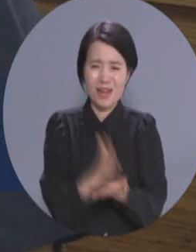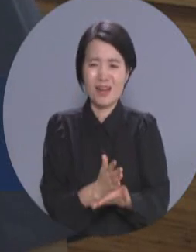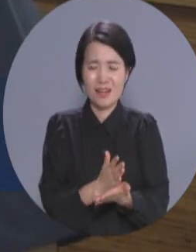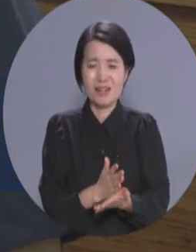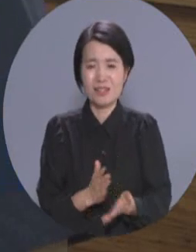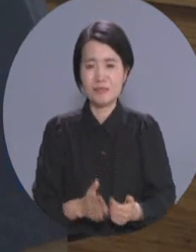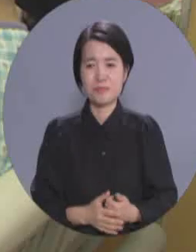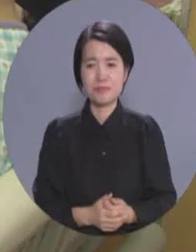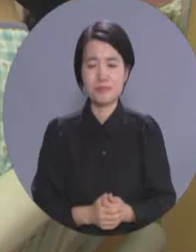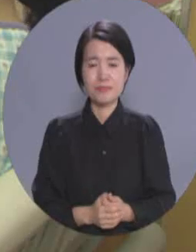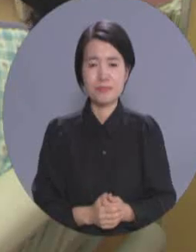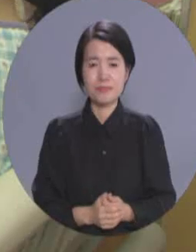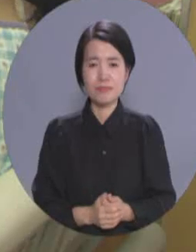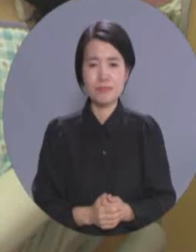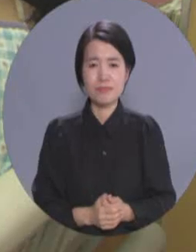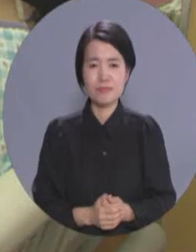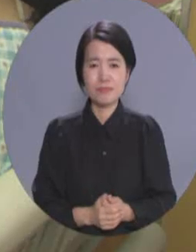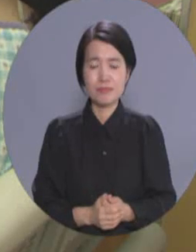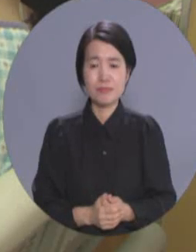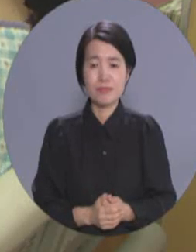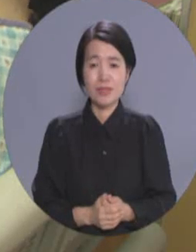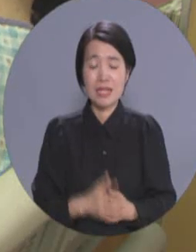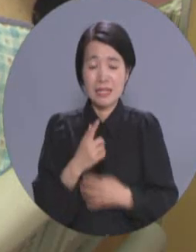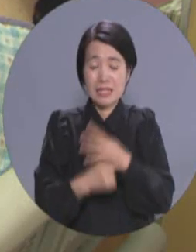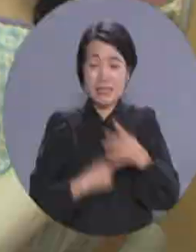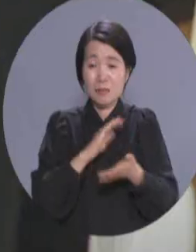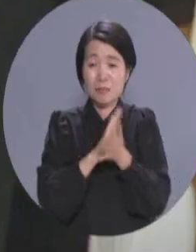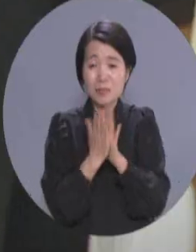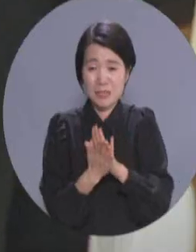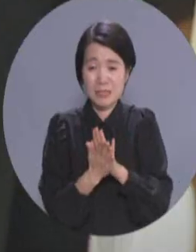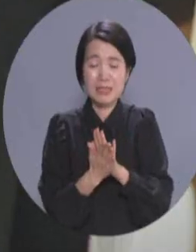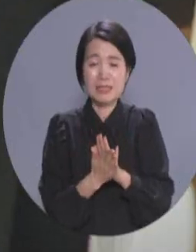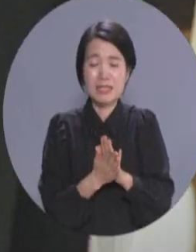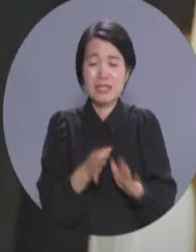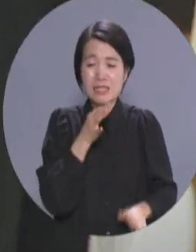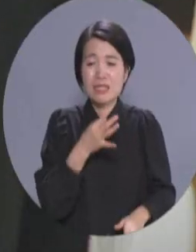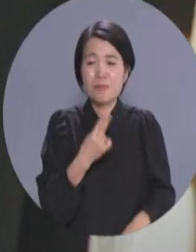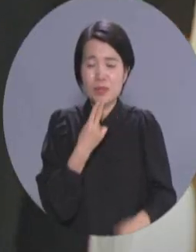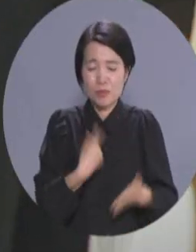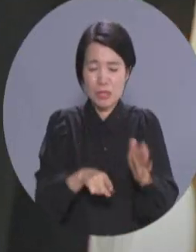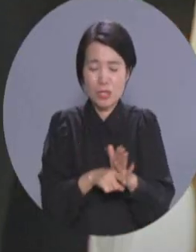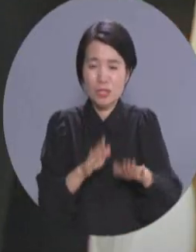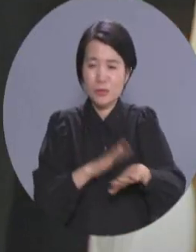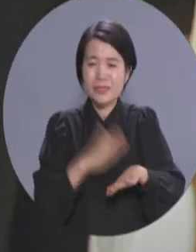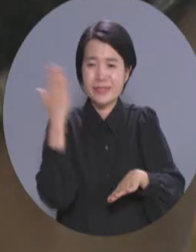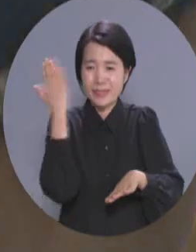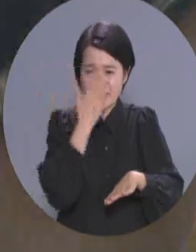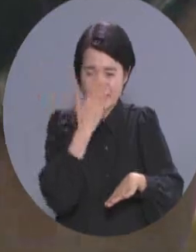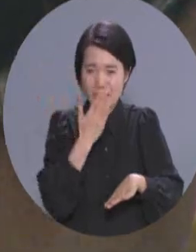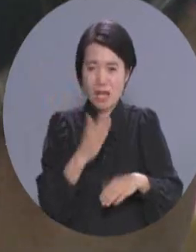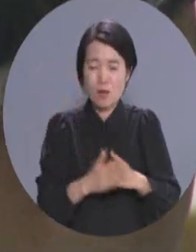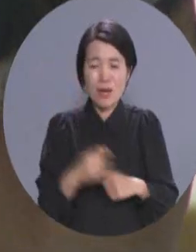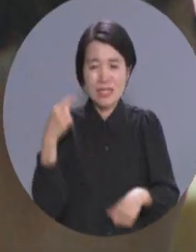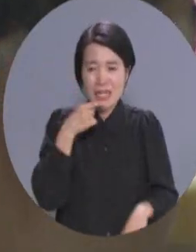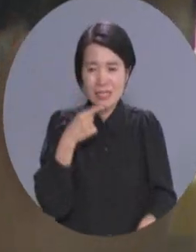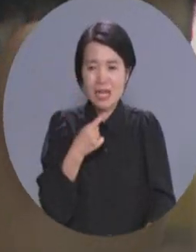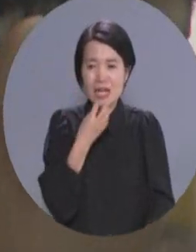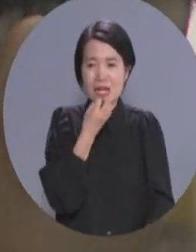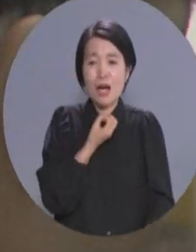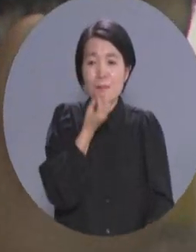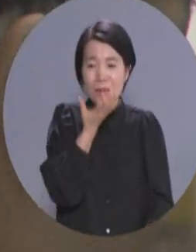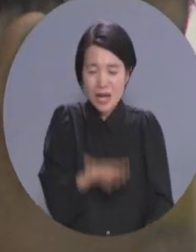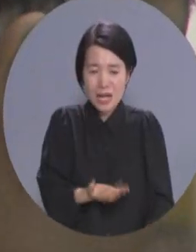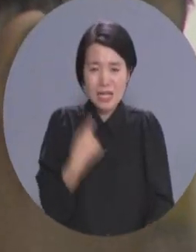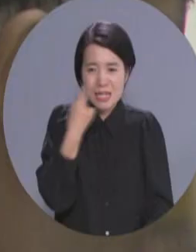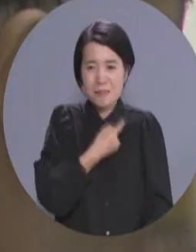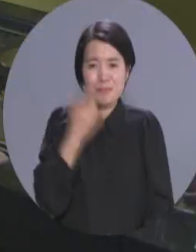조심하시면 됩니다 또 환절기 목감기에 걸리지 않기 위해서는 평상시 손 위색을 철저히 하고 양치질이나 각을